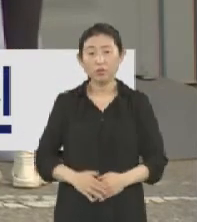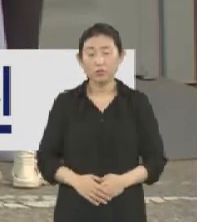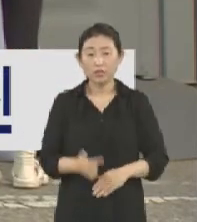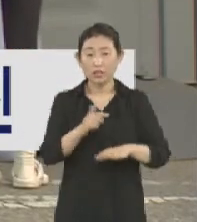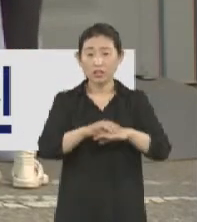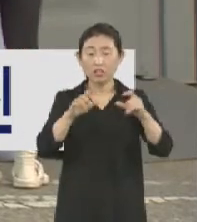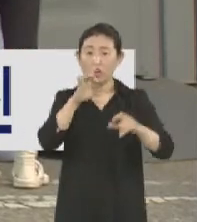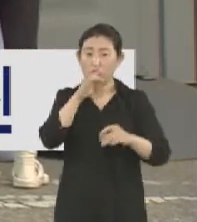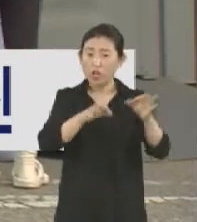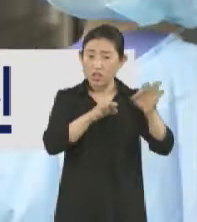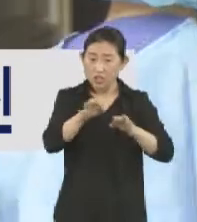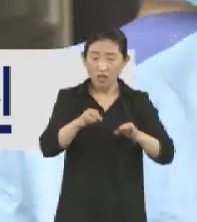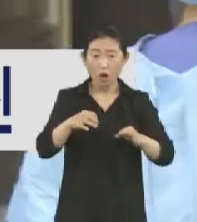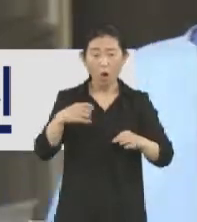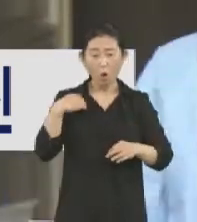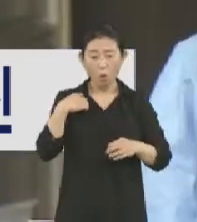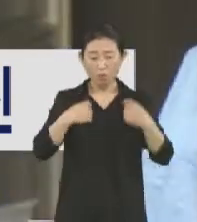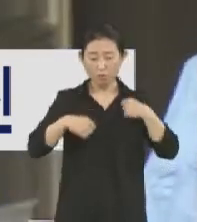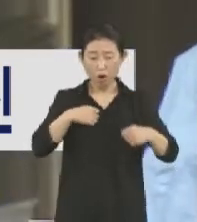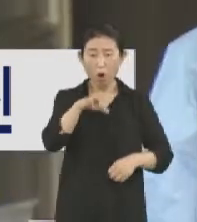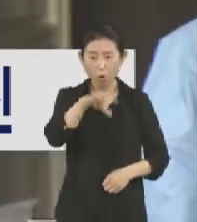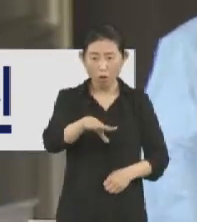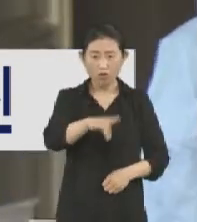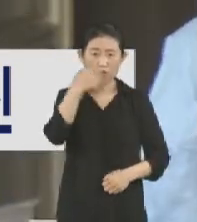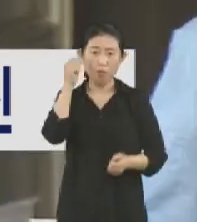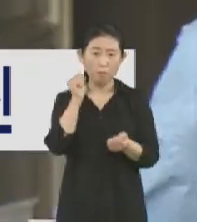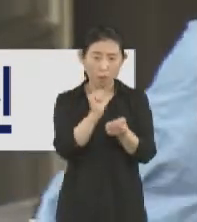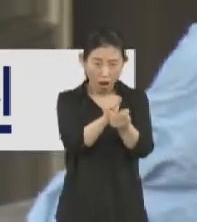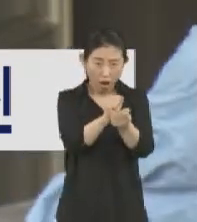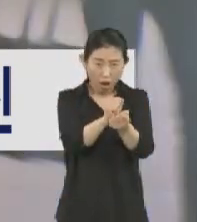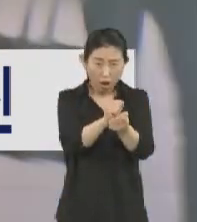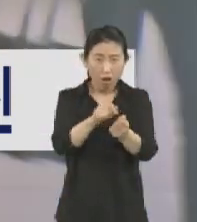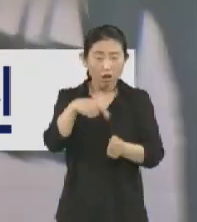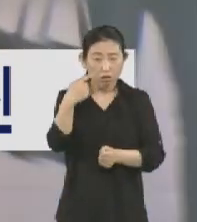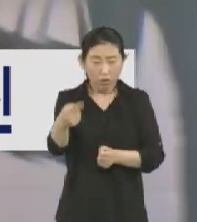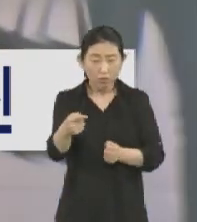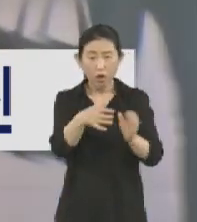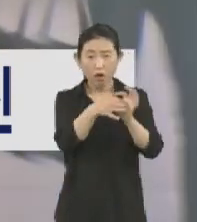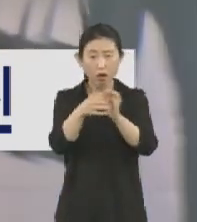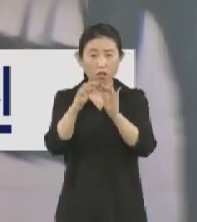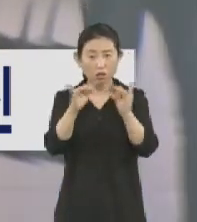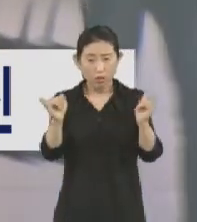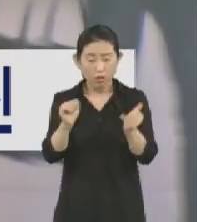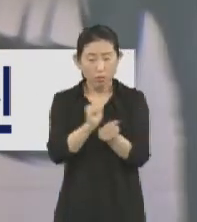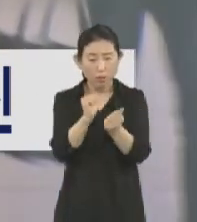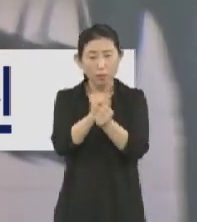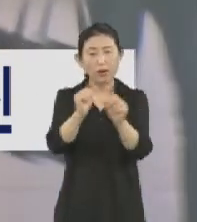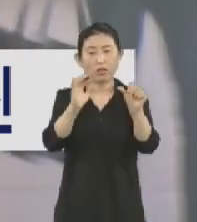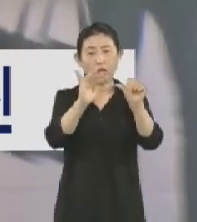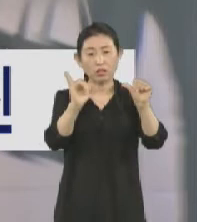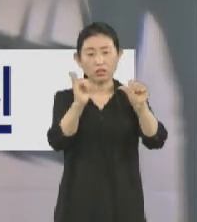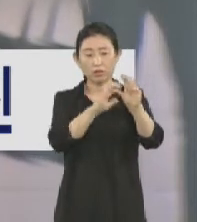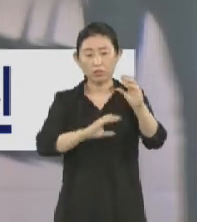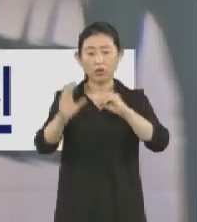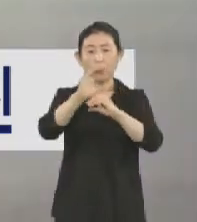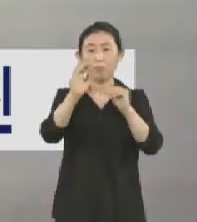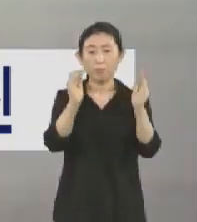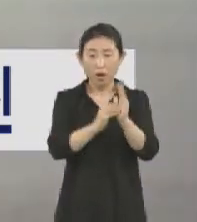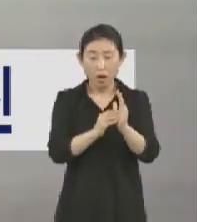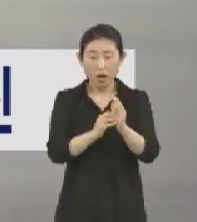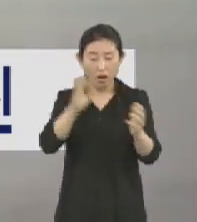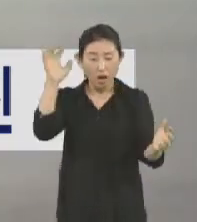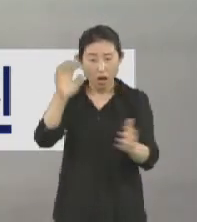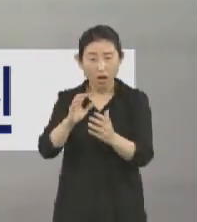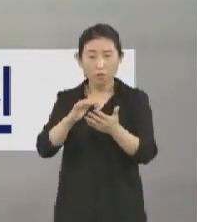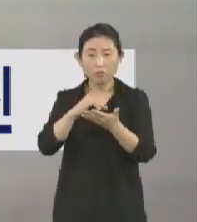대전에서는 중앙시장 내 의상실에서 첫 확진 자 가 나온 이후 삶과 보정에 관계자 등 5명이 추가 가면 돼 관련